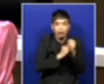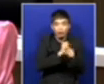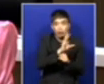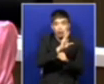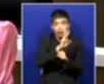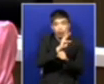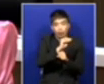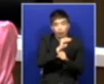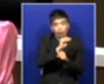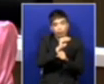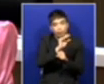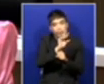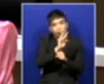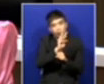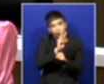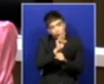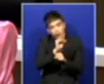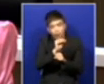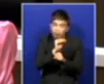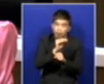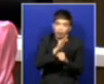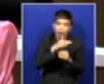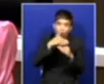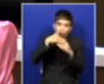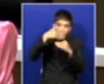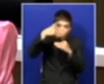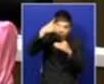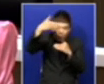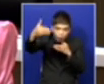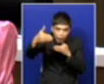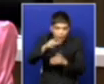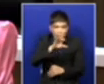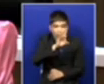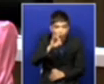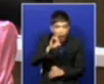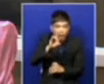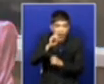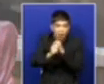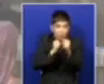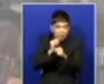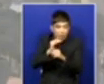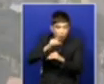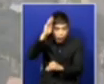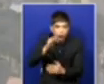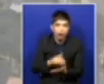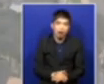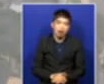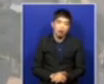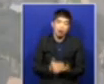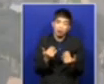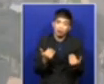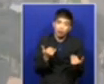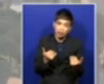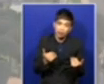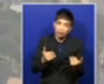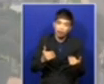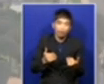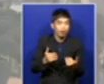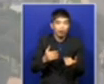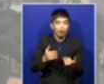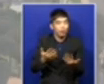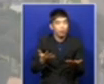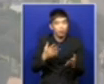จะอายุประมาณ150ปีครับอยากให้ท่านรอดูครับว่าวันนี้บ้านเมืองอนาคตบ้านเมืองมันจะเป็นยังไงฮะเนี่ยฮะ